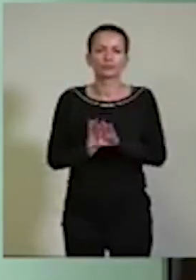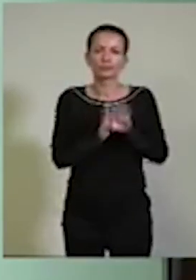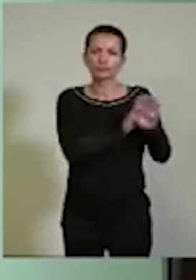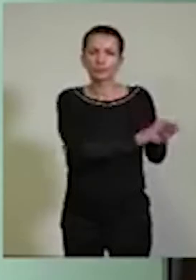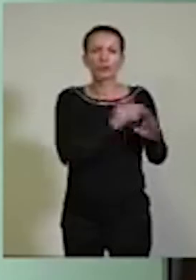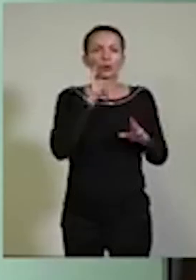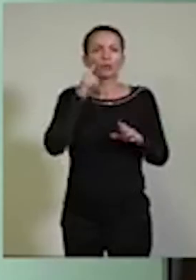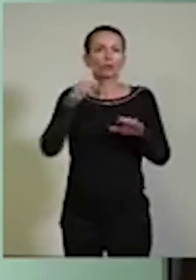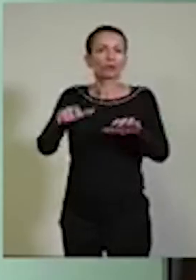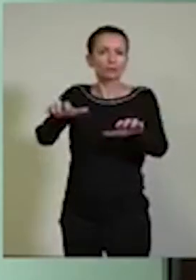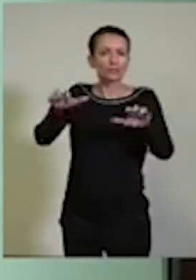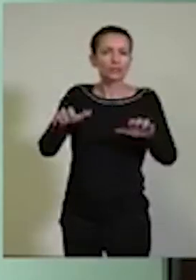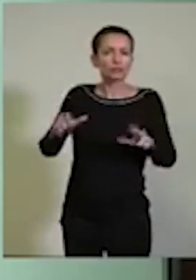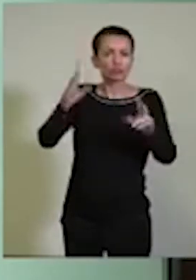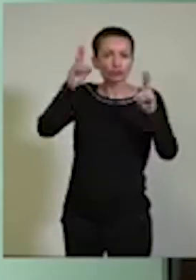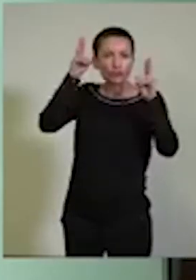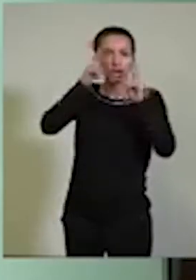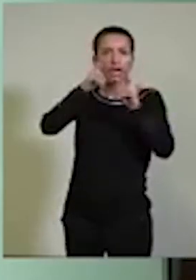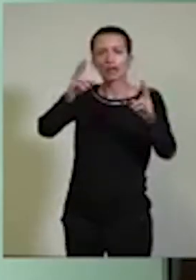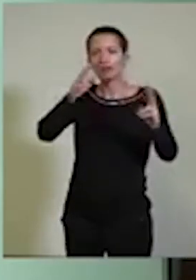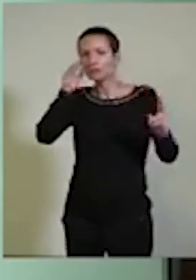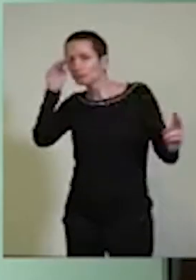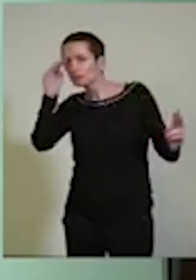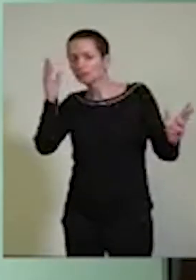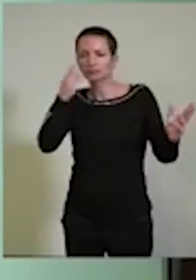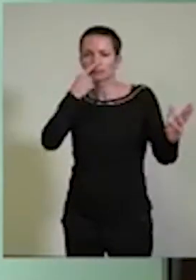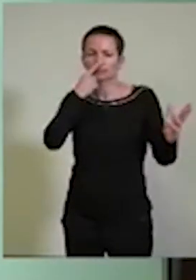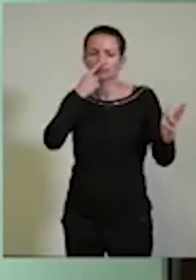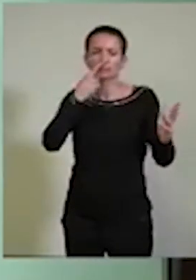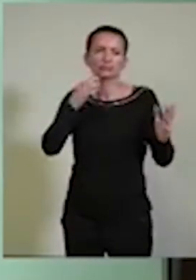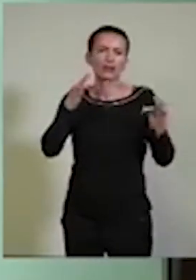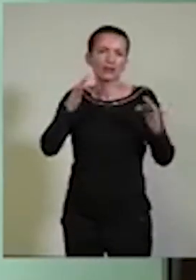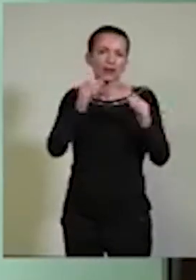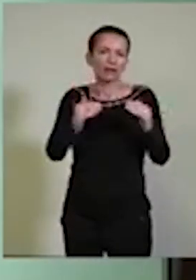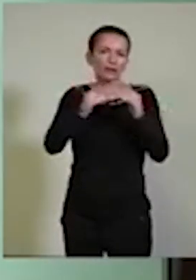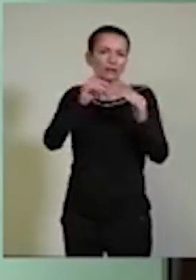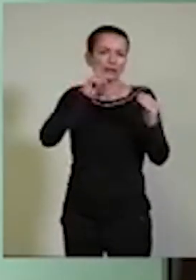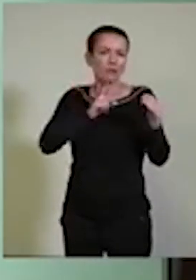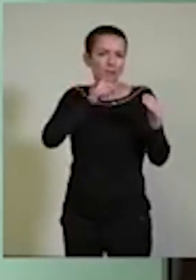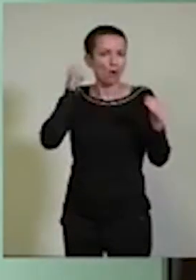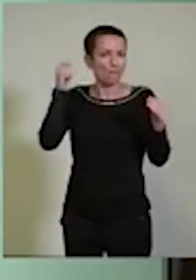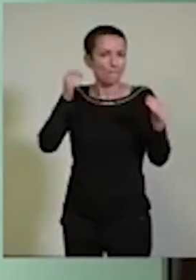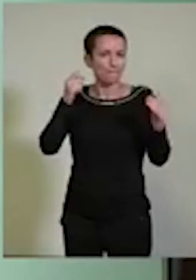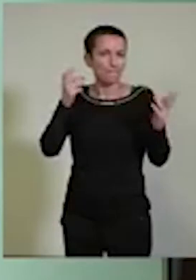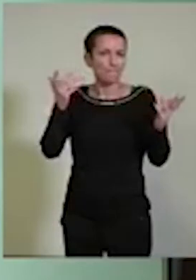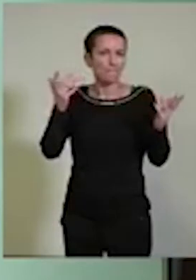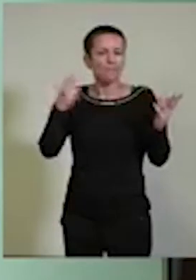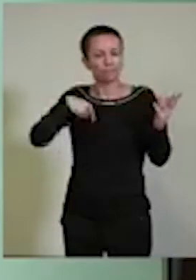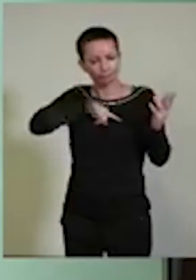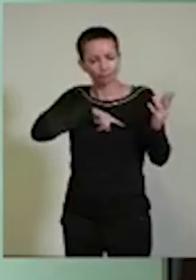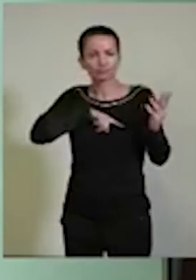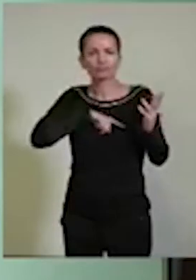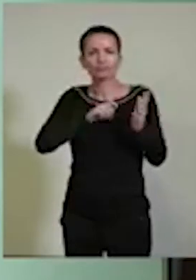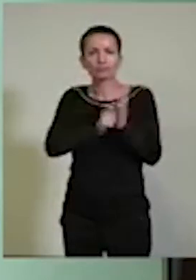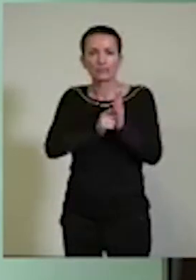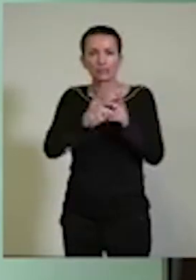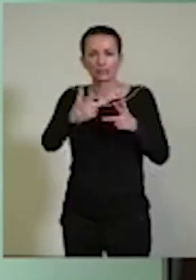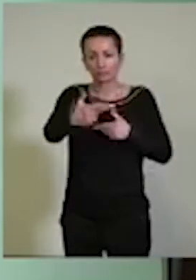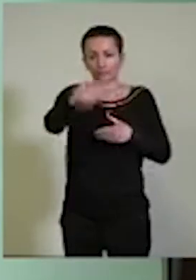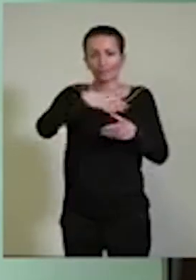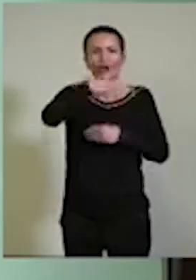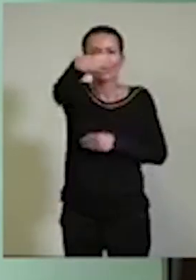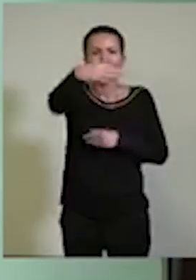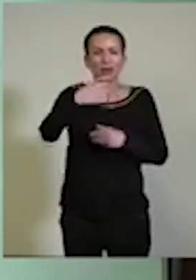sur l'administration générale, ce que je peux dire, c'est que sur l'égalité femmes-hommes, on va s'atteler pendant cette mandature à essayer